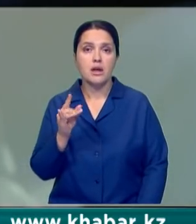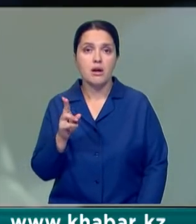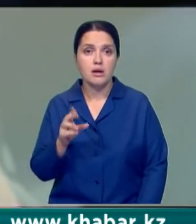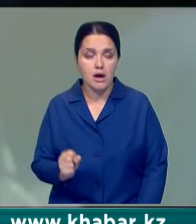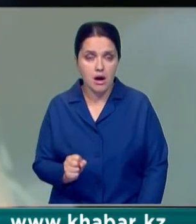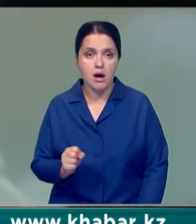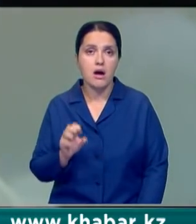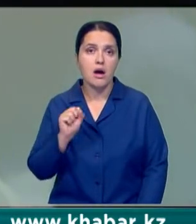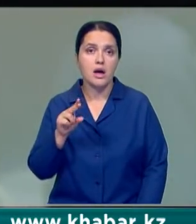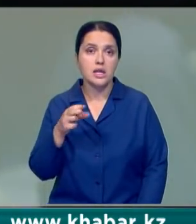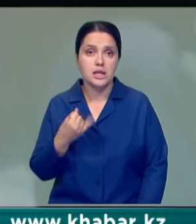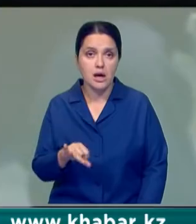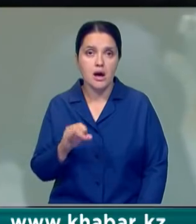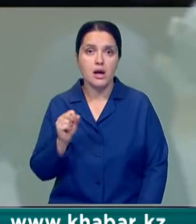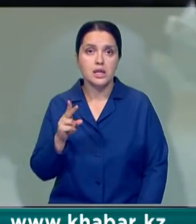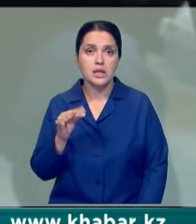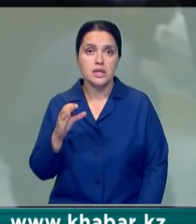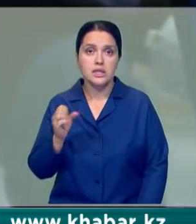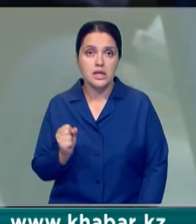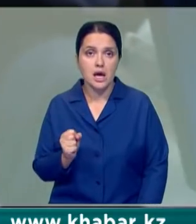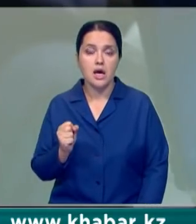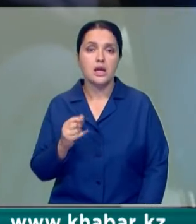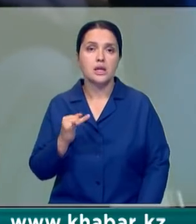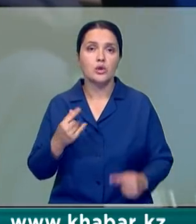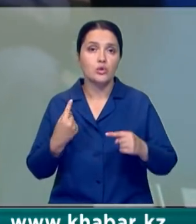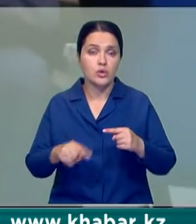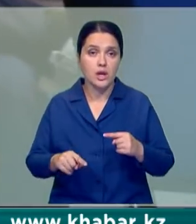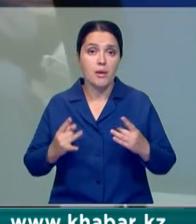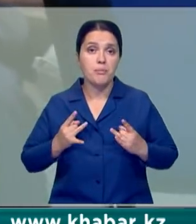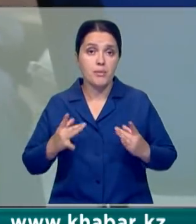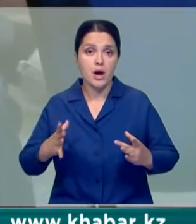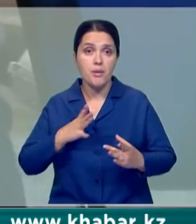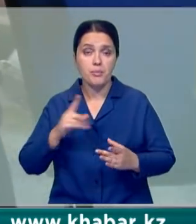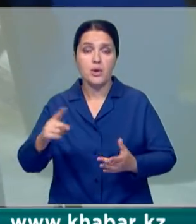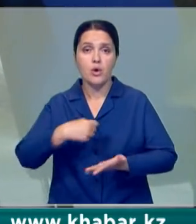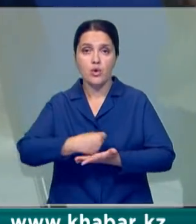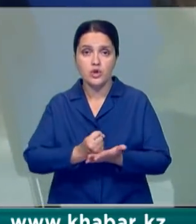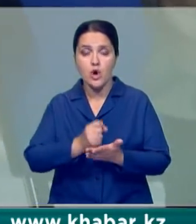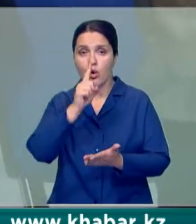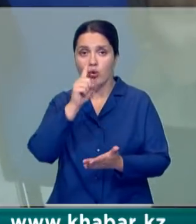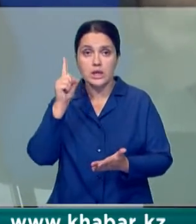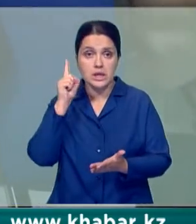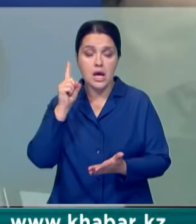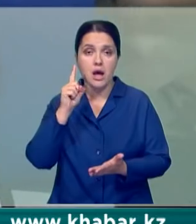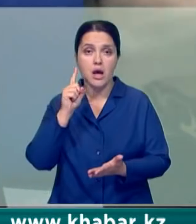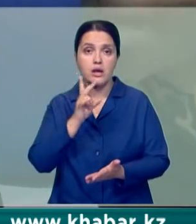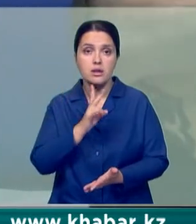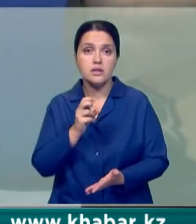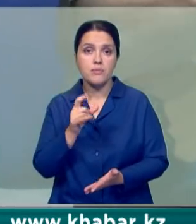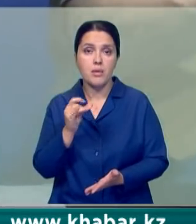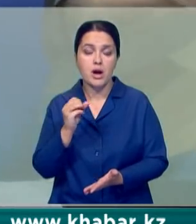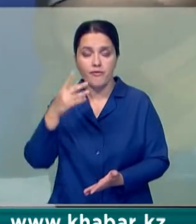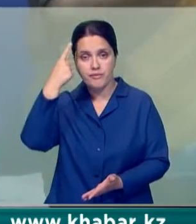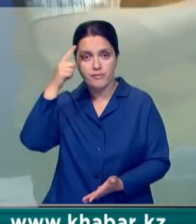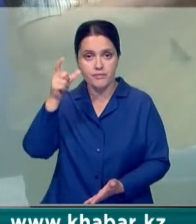сара арках ада и алкис а гамильтона и другие праздник был учрежден в год назад гель base on our султаном